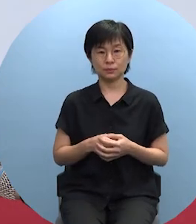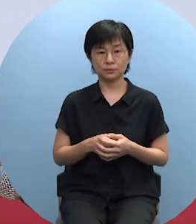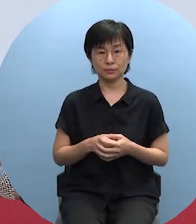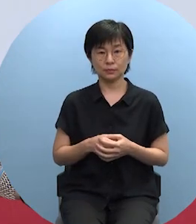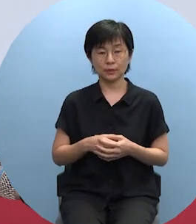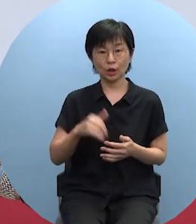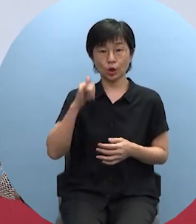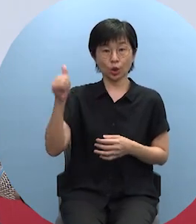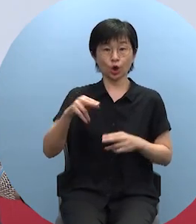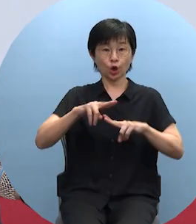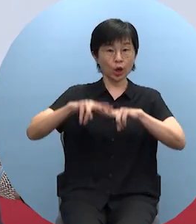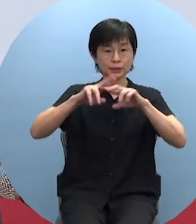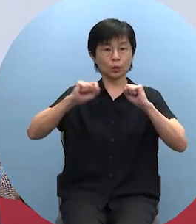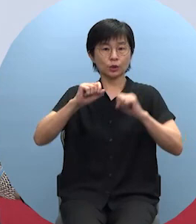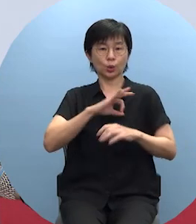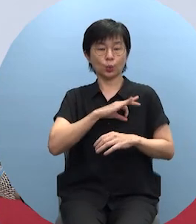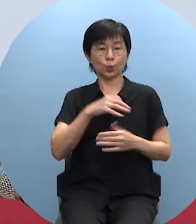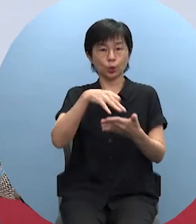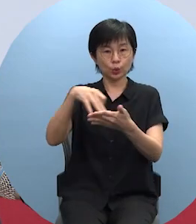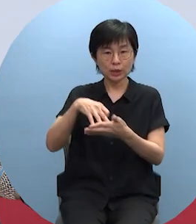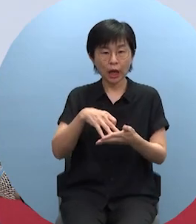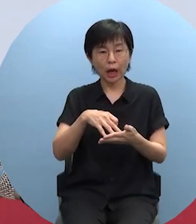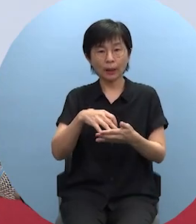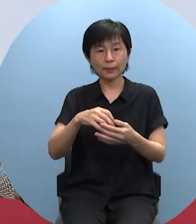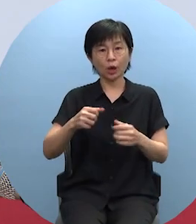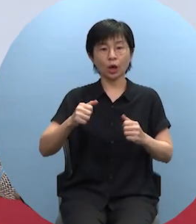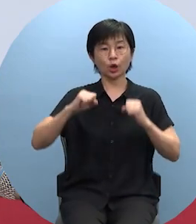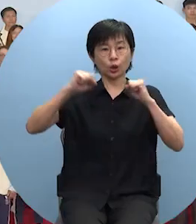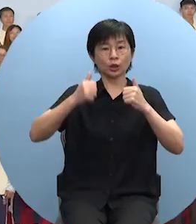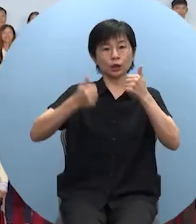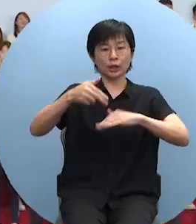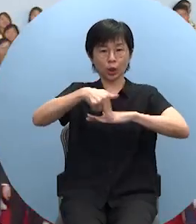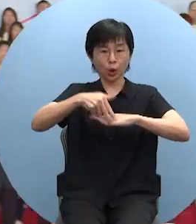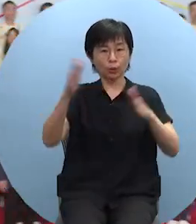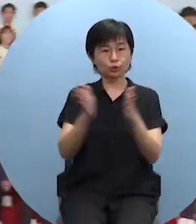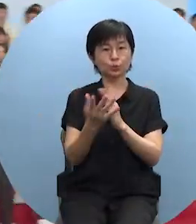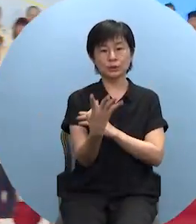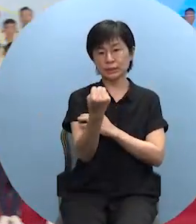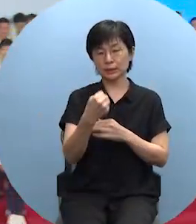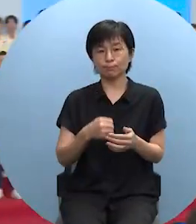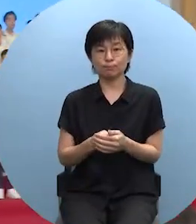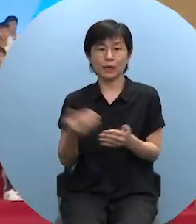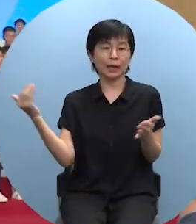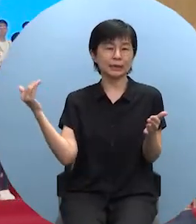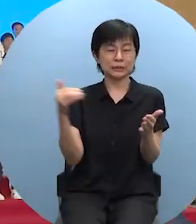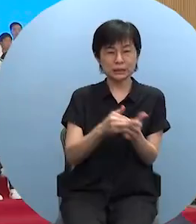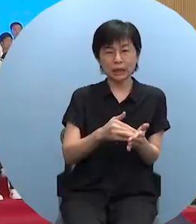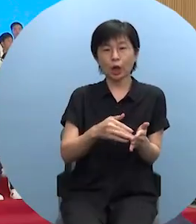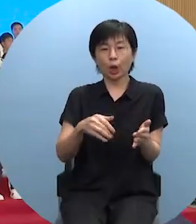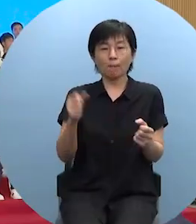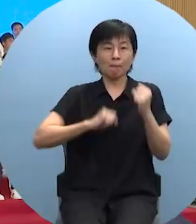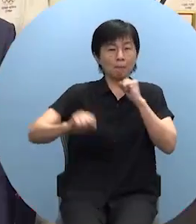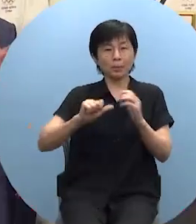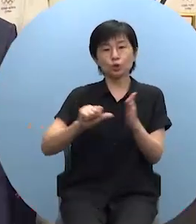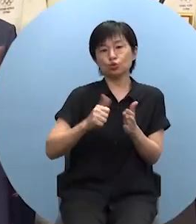運，參加共40個體育項目，取得歷屆最標炳的成